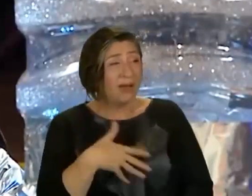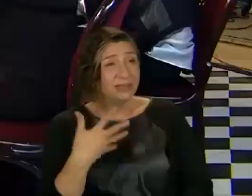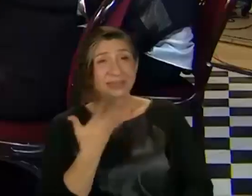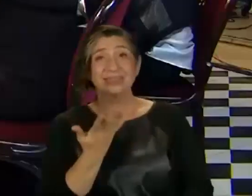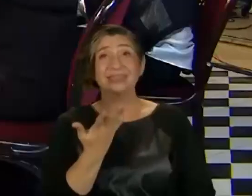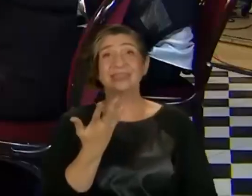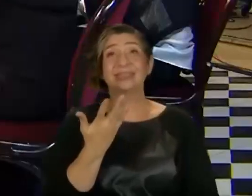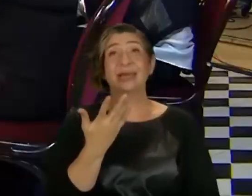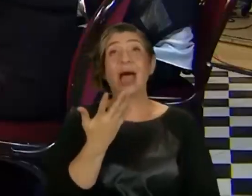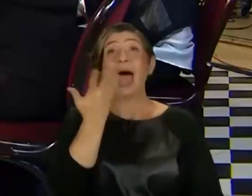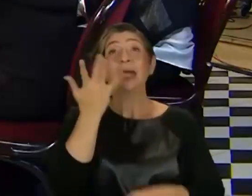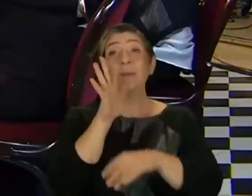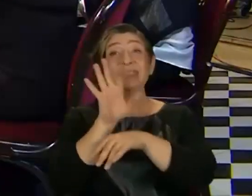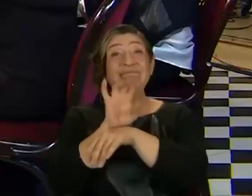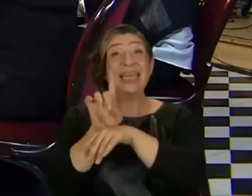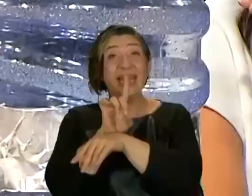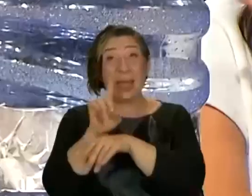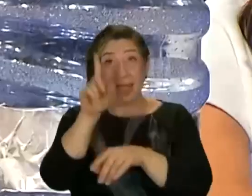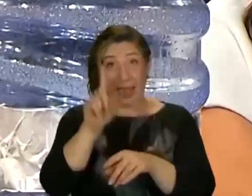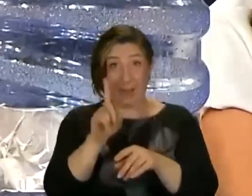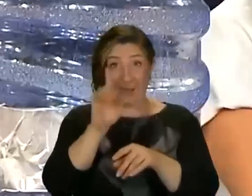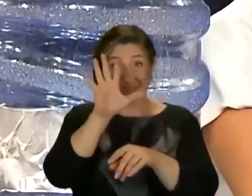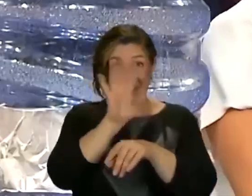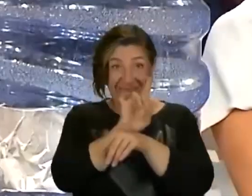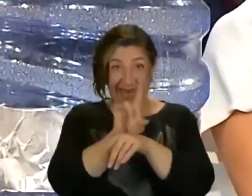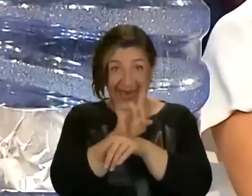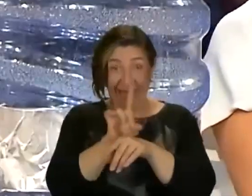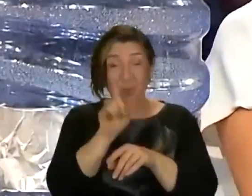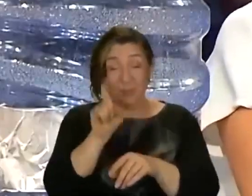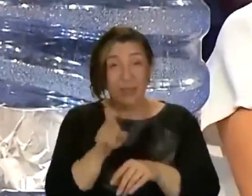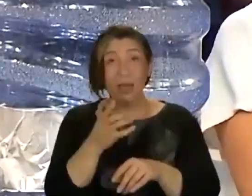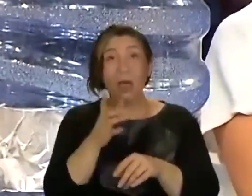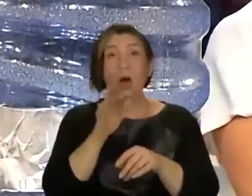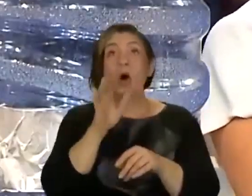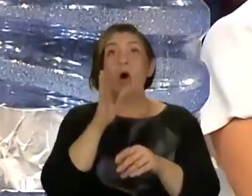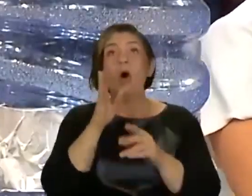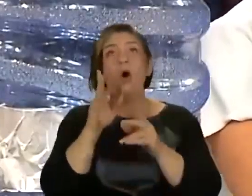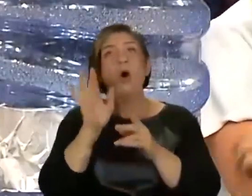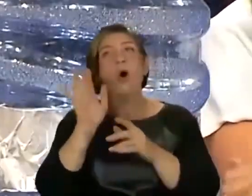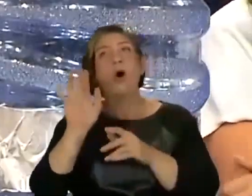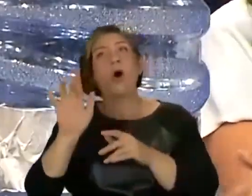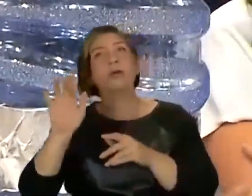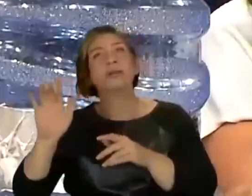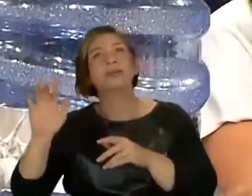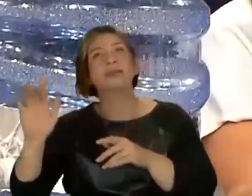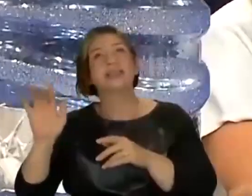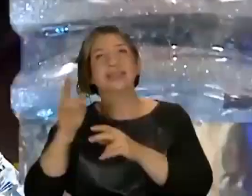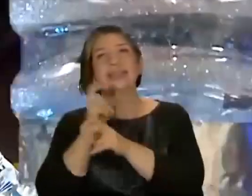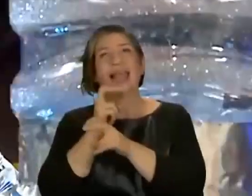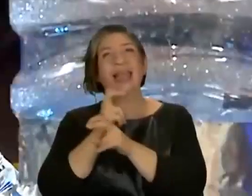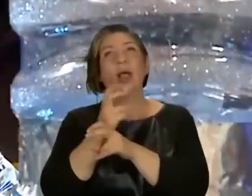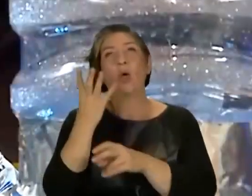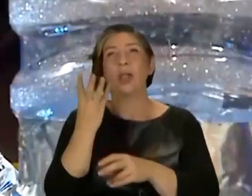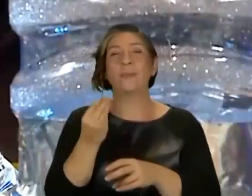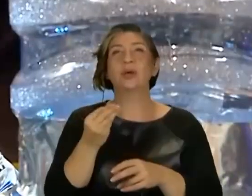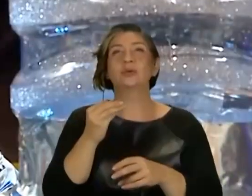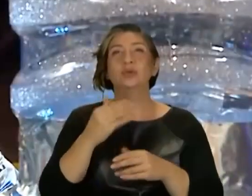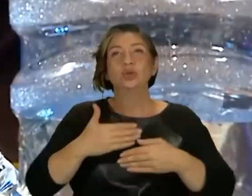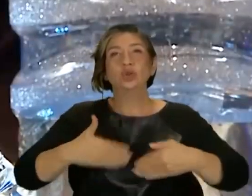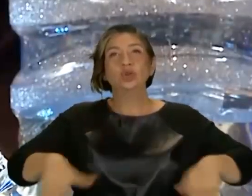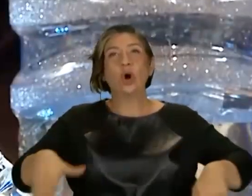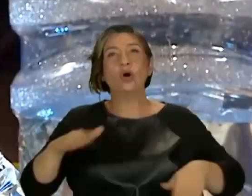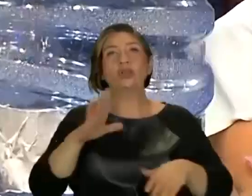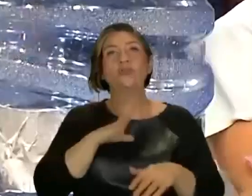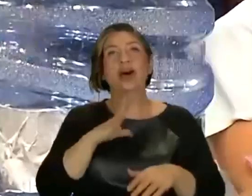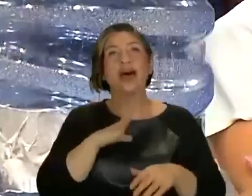5 saniye bir de onu söylersen. Hangi 5 saniye? Başından itibaren 5 saniye. Ya ortalar tehlikeli olabiliyor çünkü şort